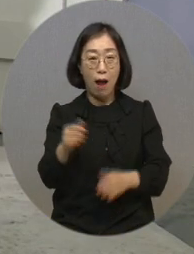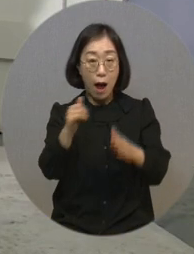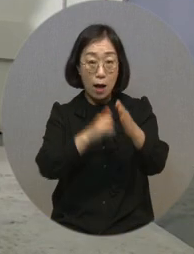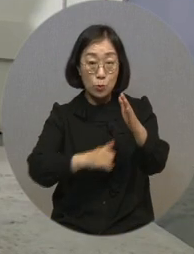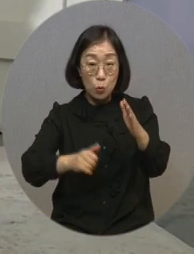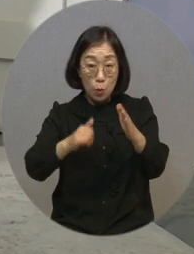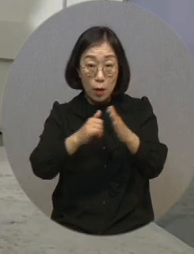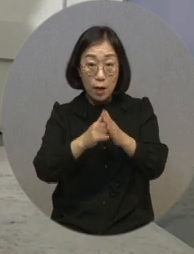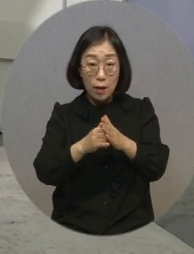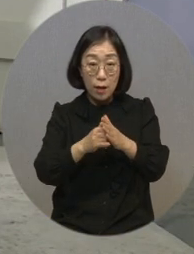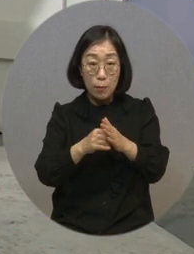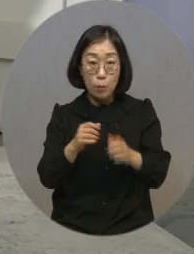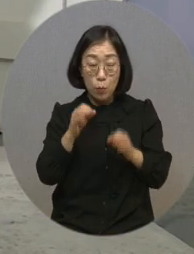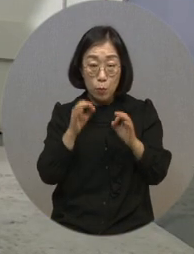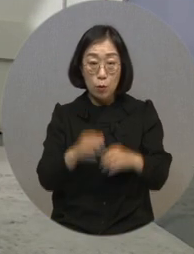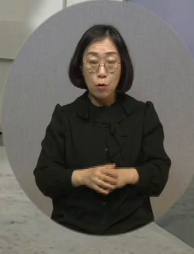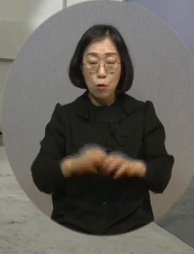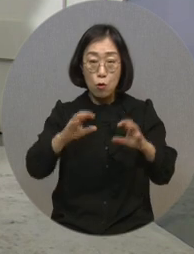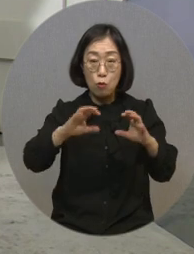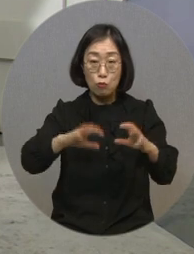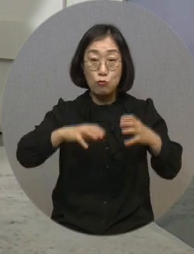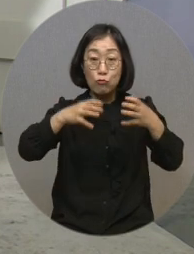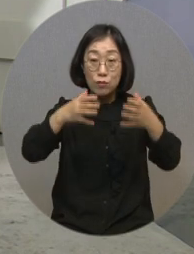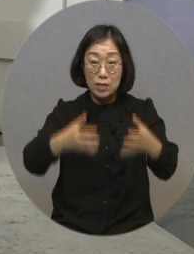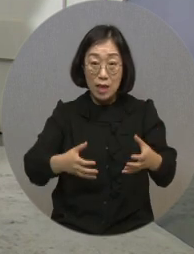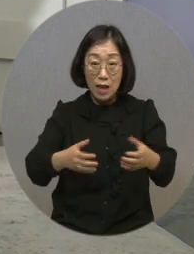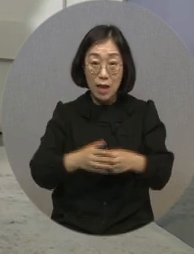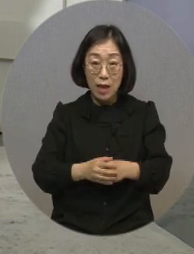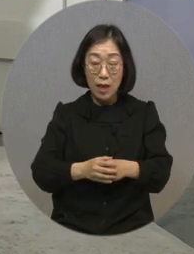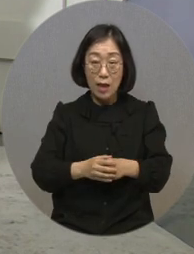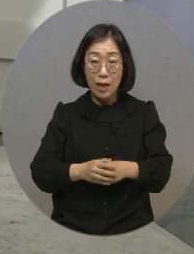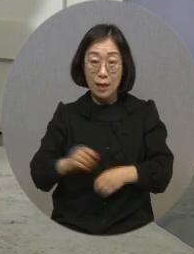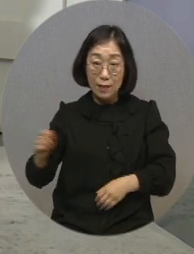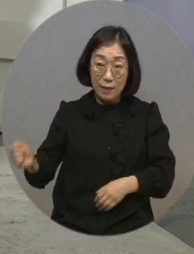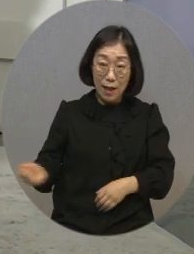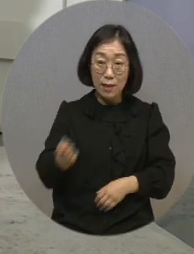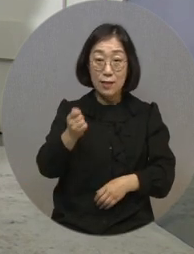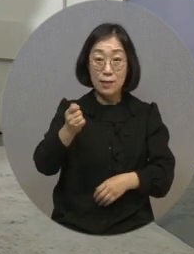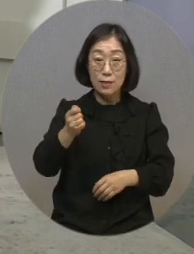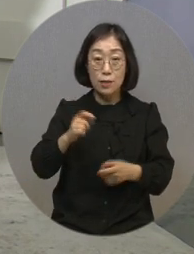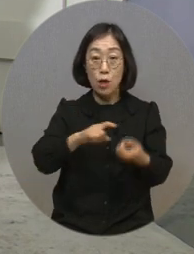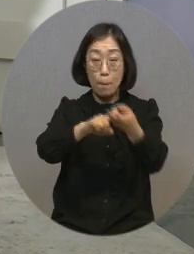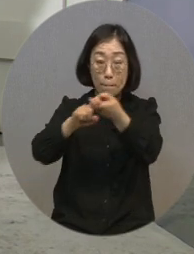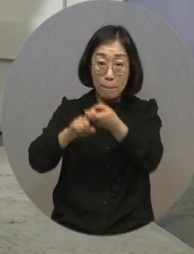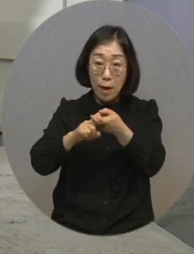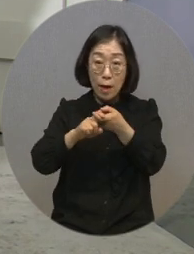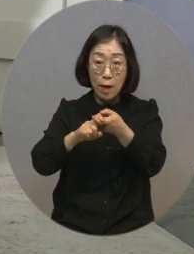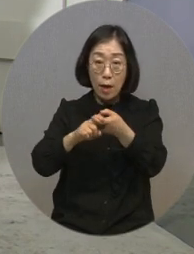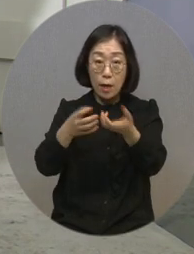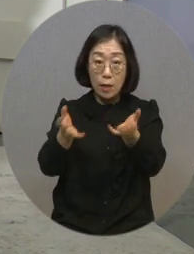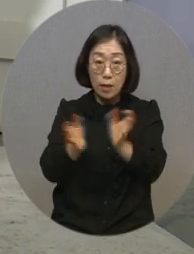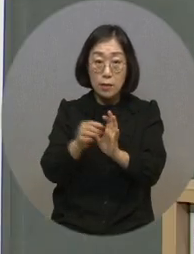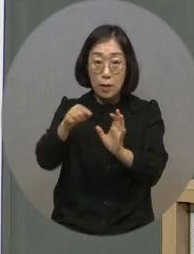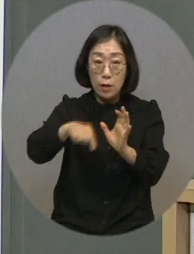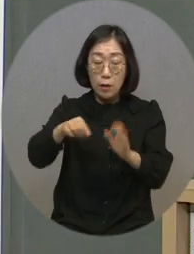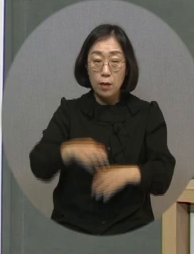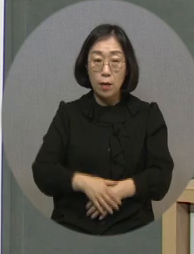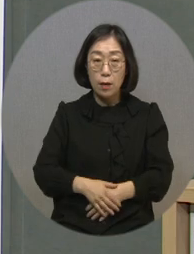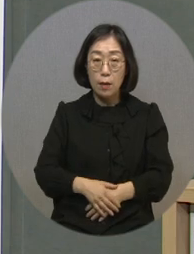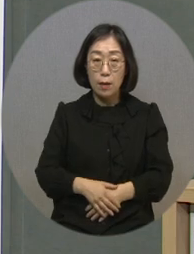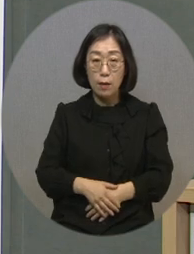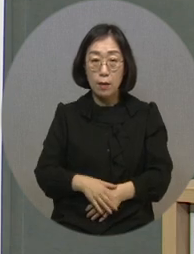관계 중에 예, 예. 국제 정구 연맹이라는 단체가 있는데 예, 예, 예. 예, 거기에 그